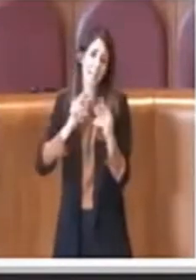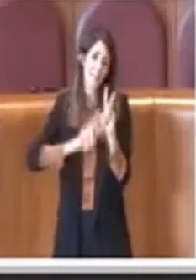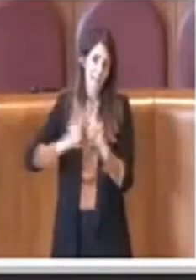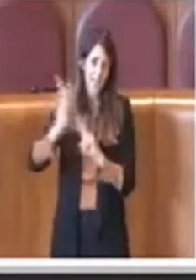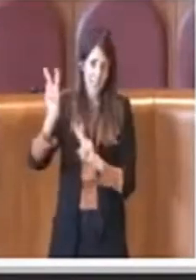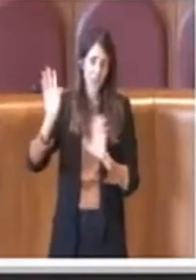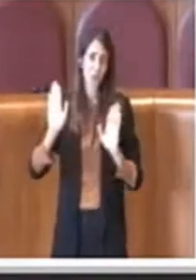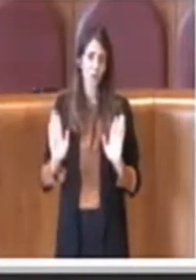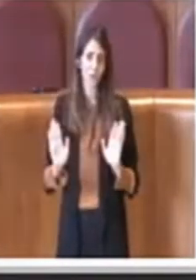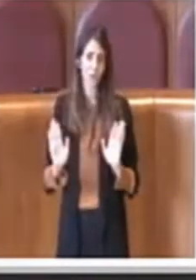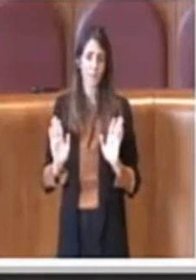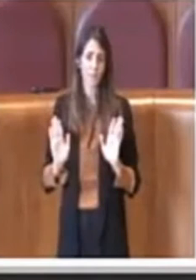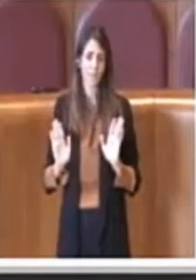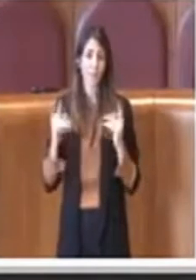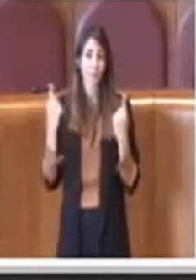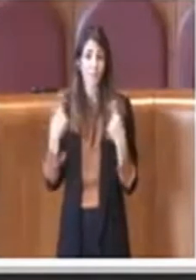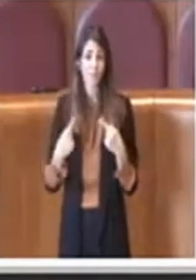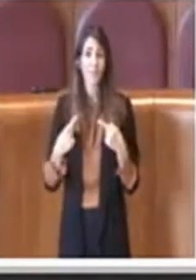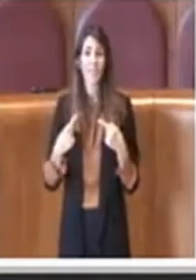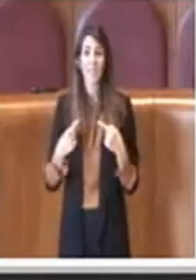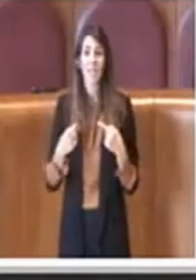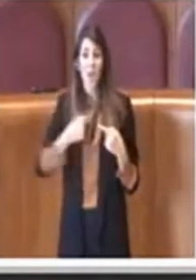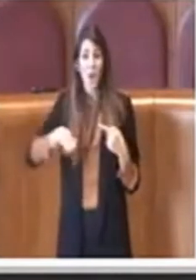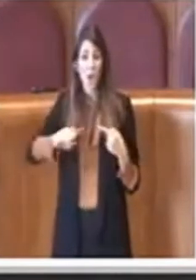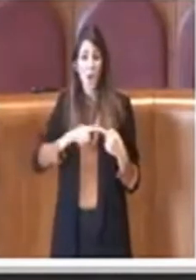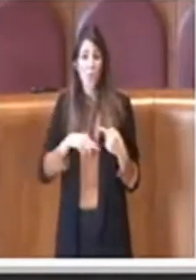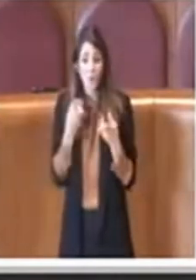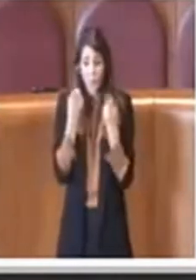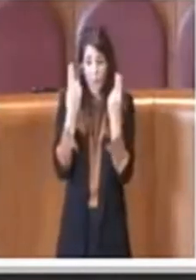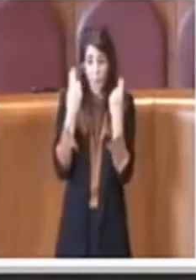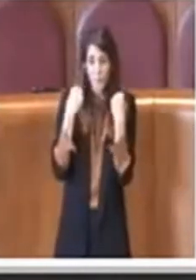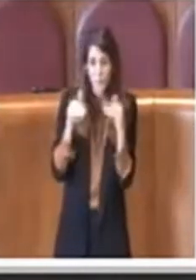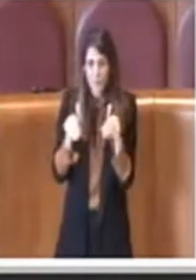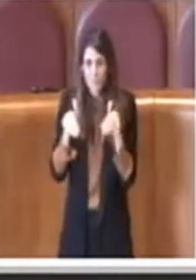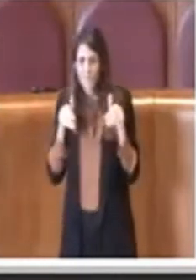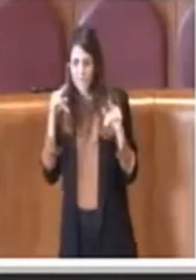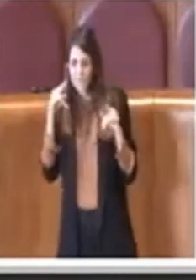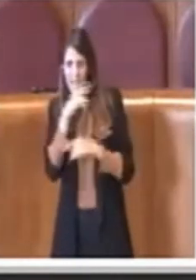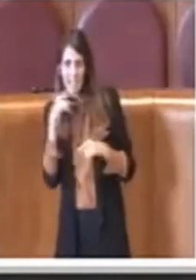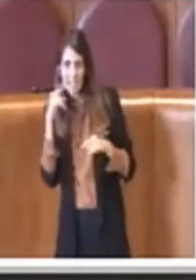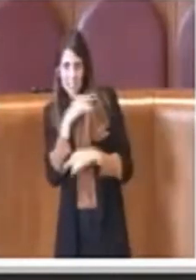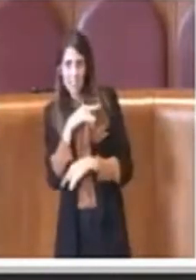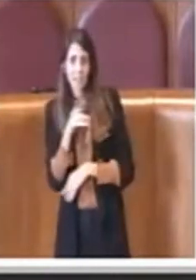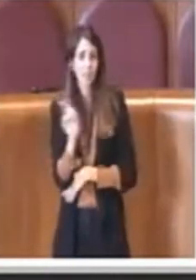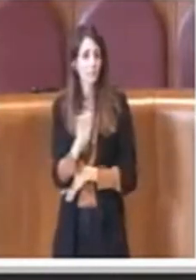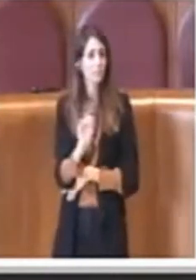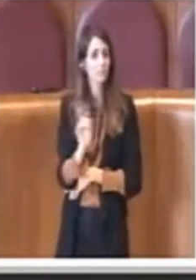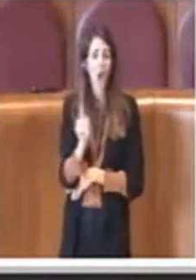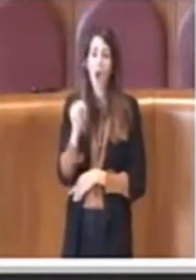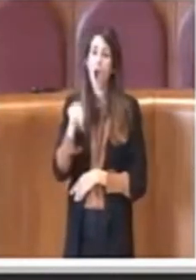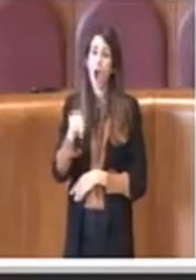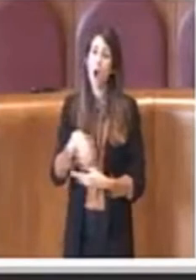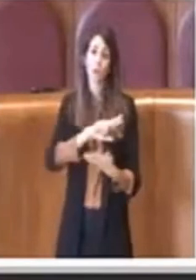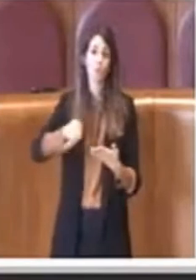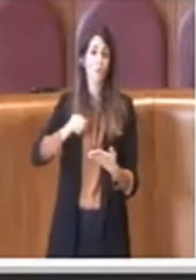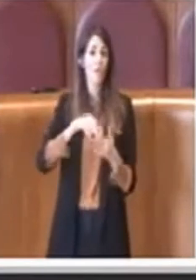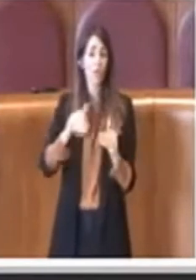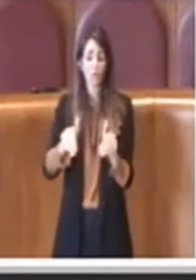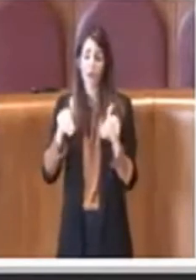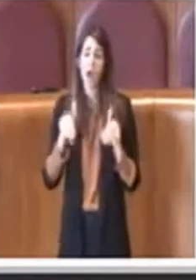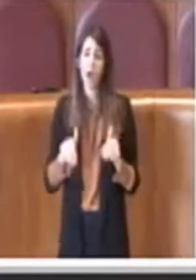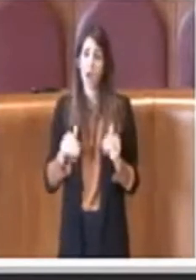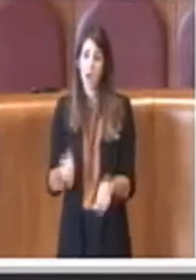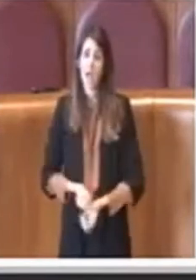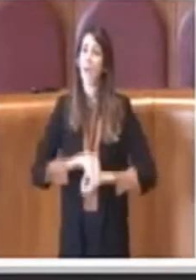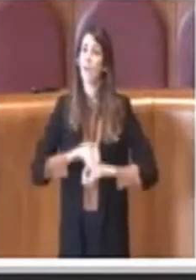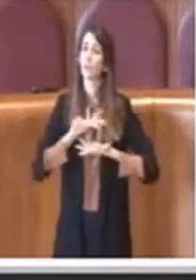non è viltà se noi oggi ci asterremo da questa esprimeremo un voto